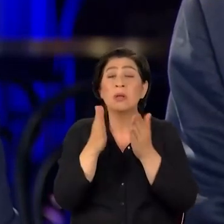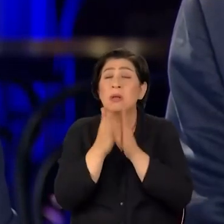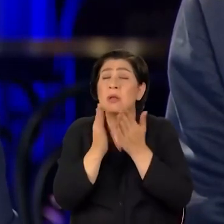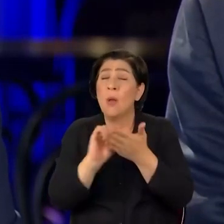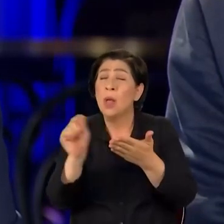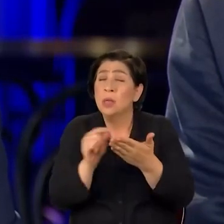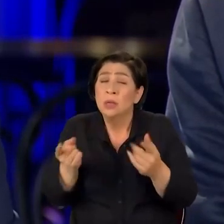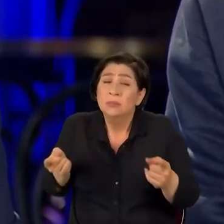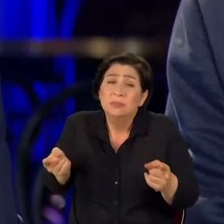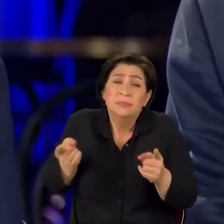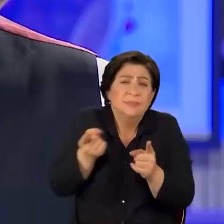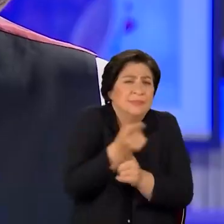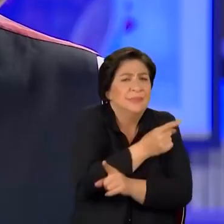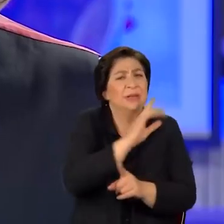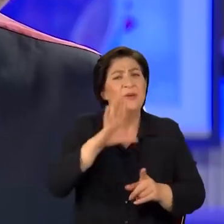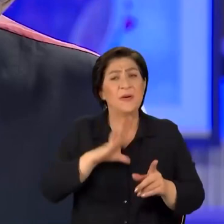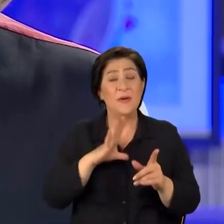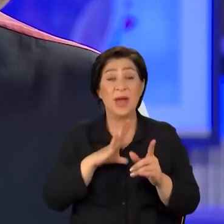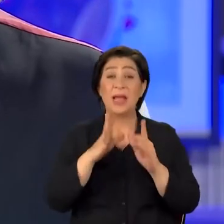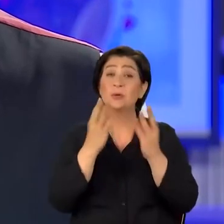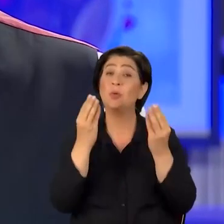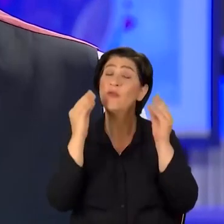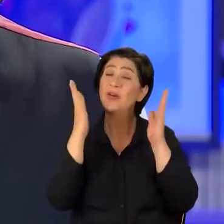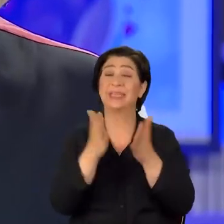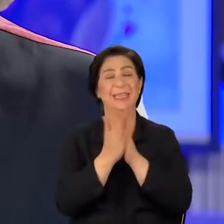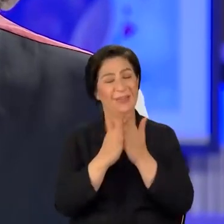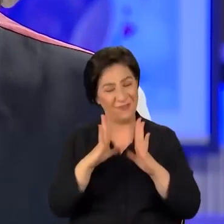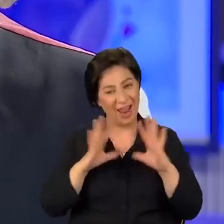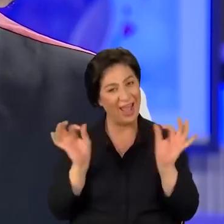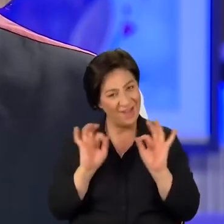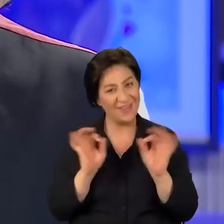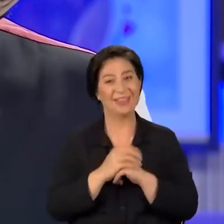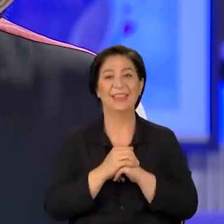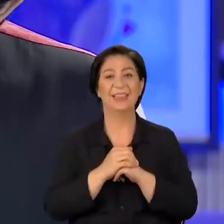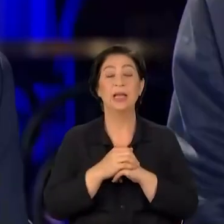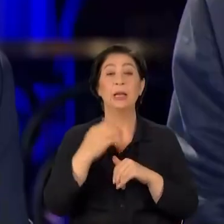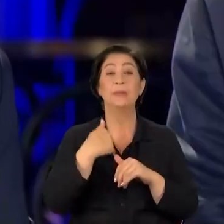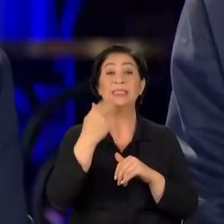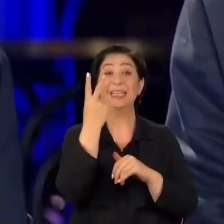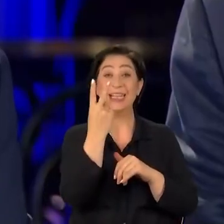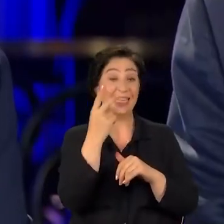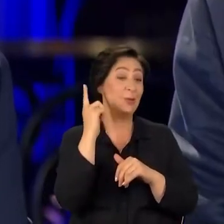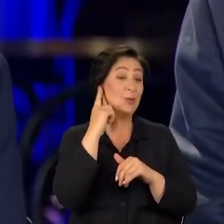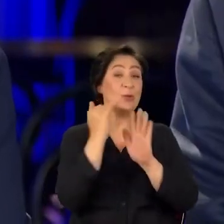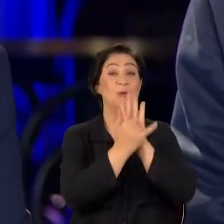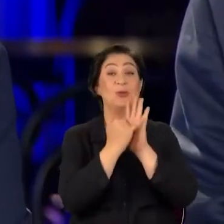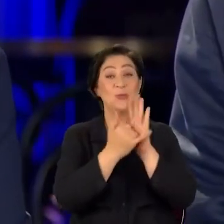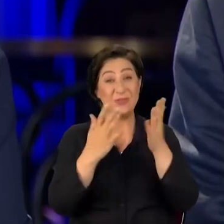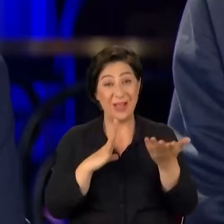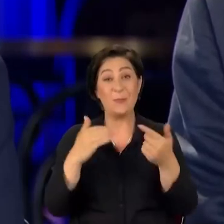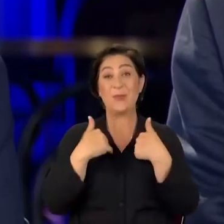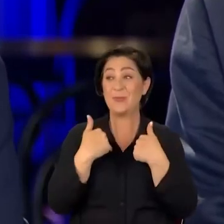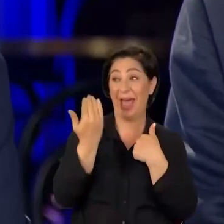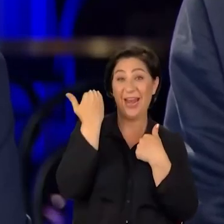var, kimler kimler Hegel var? Onların, var, onların var, kitapları var. Var. Evet biz şimdi iki YouTuber olarak benim de